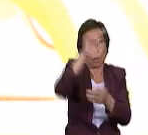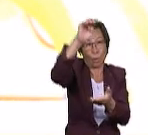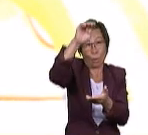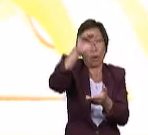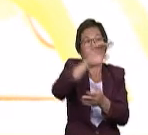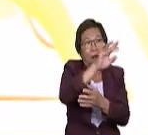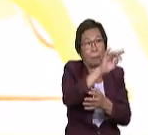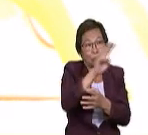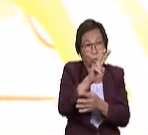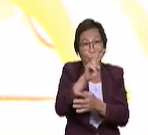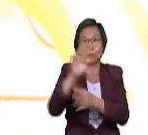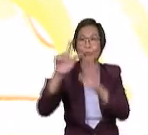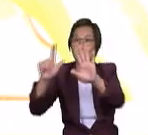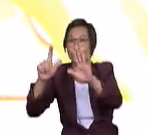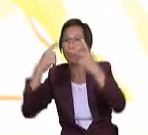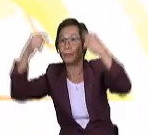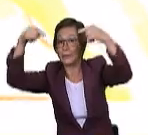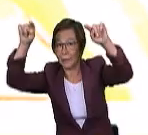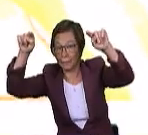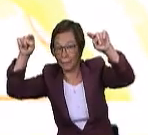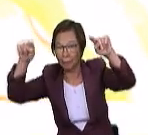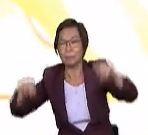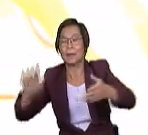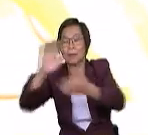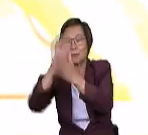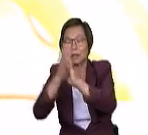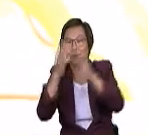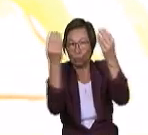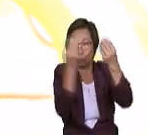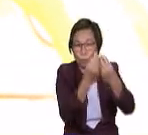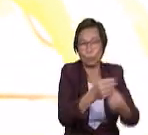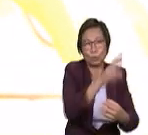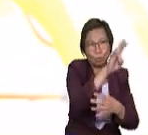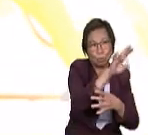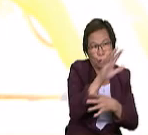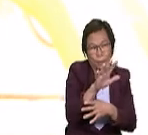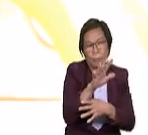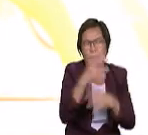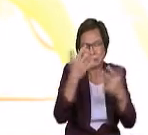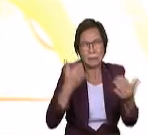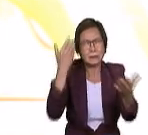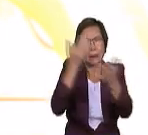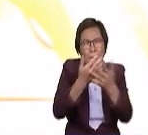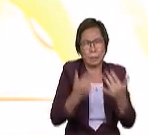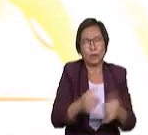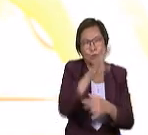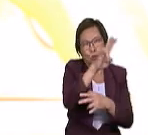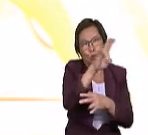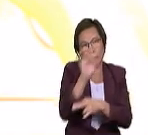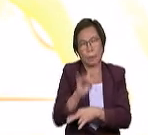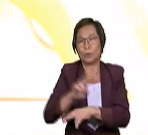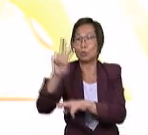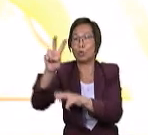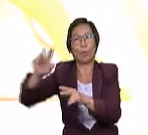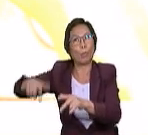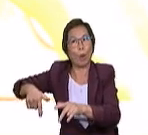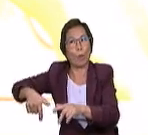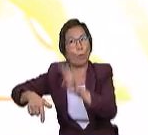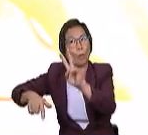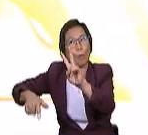7 berjaya. Menjadikan lebih kurang 75. Tapi setakat ni masih 78. Ada 2 lagi yang